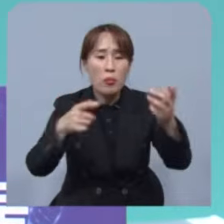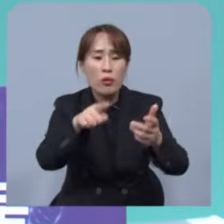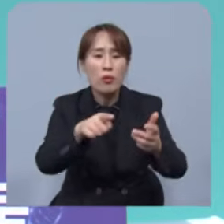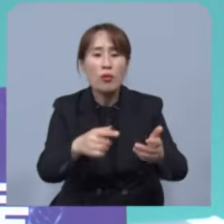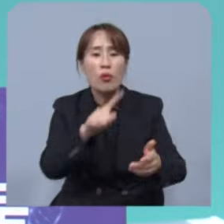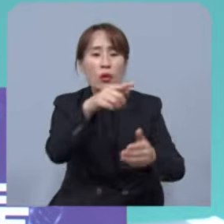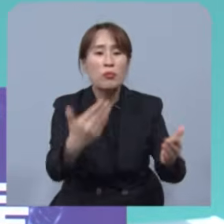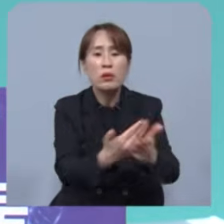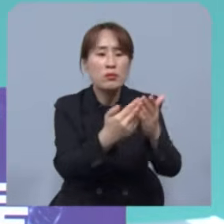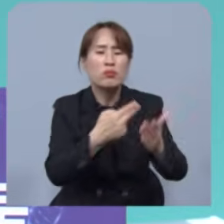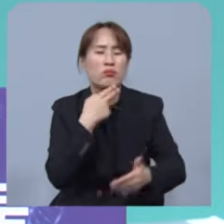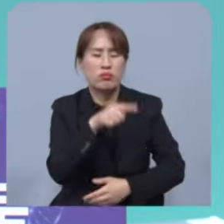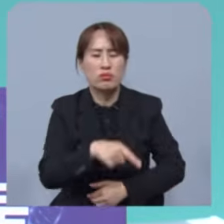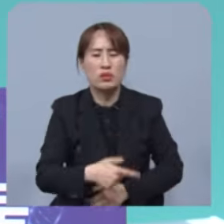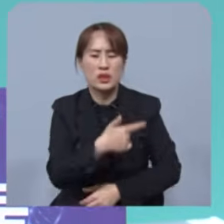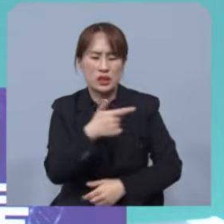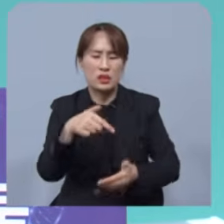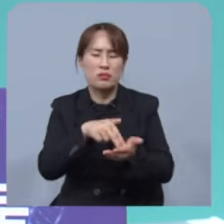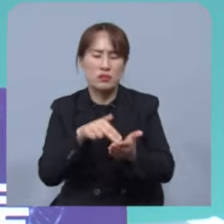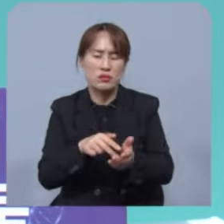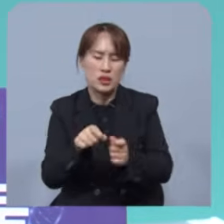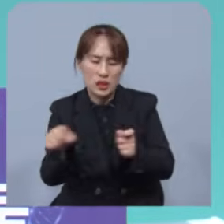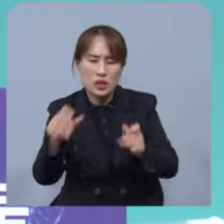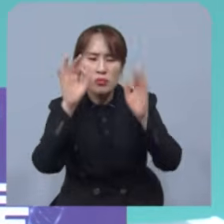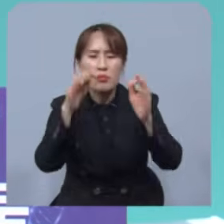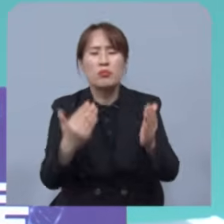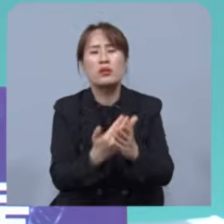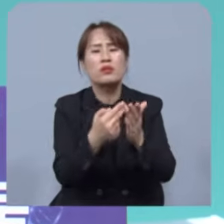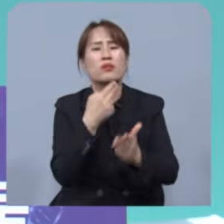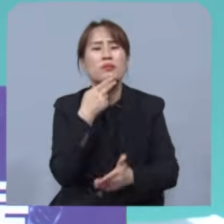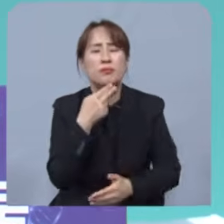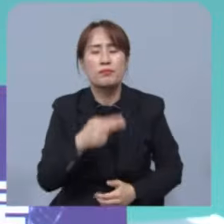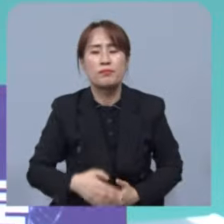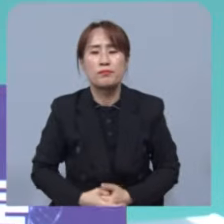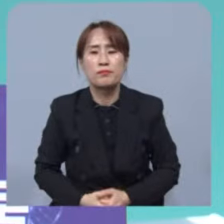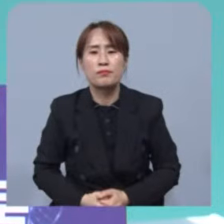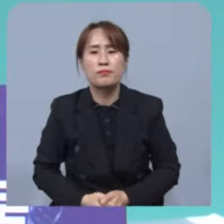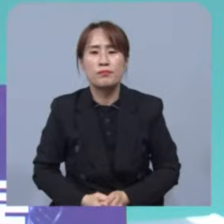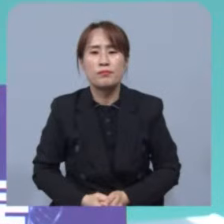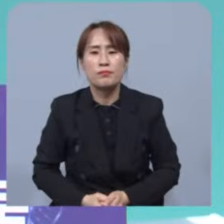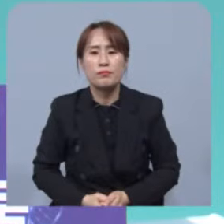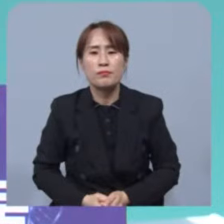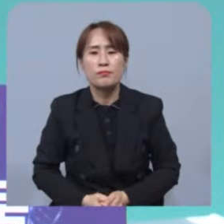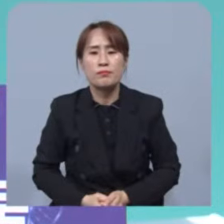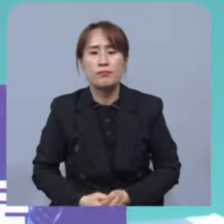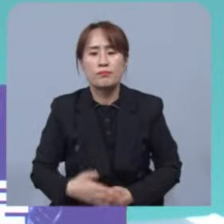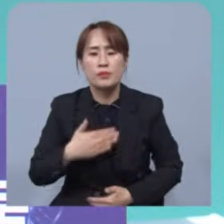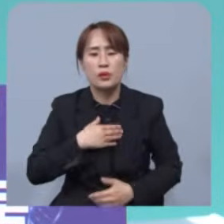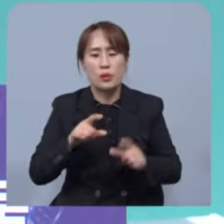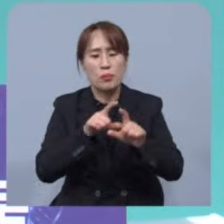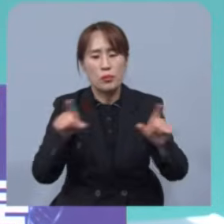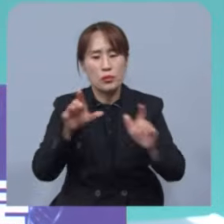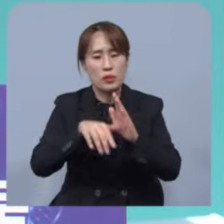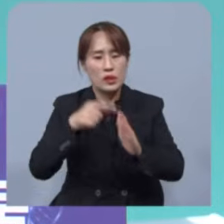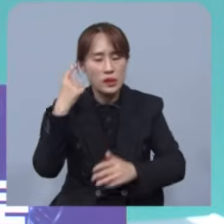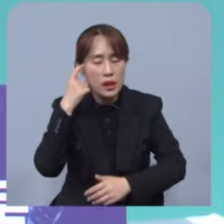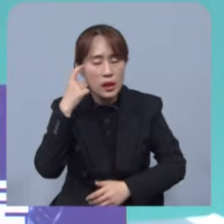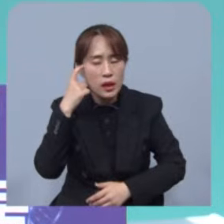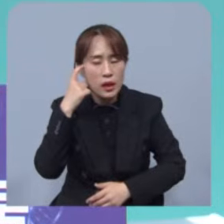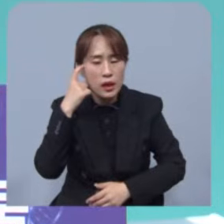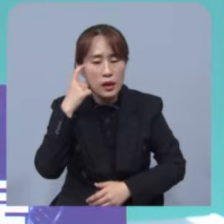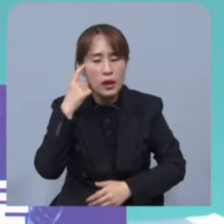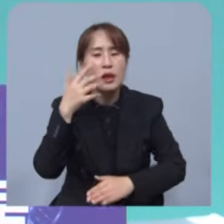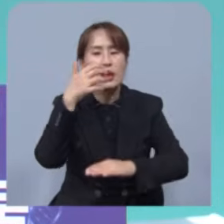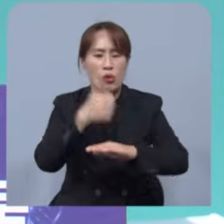발생하죠. 크게 보면, 길게 보면. 그래서 저는 제가 평소에 가진 소신인데